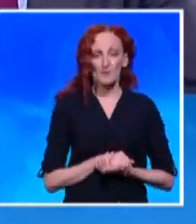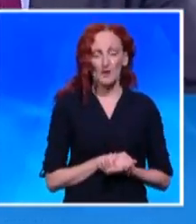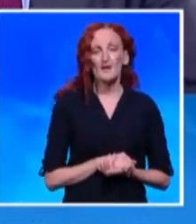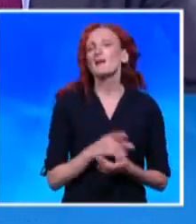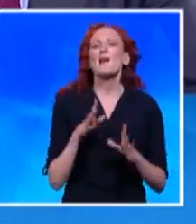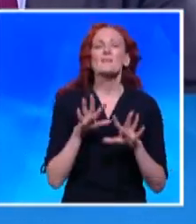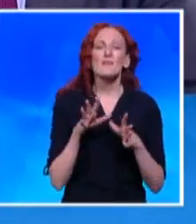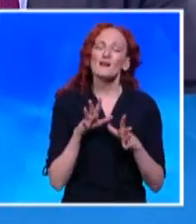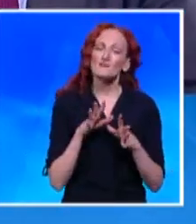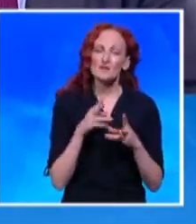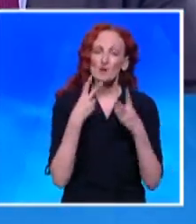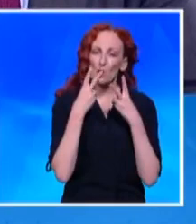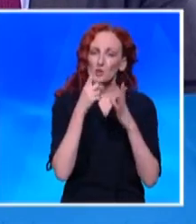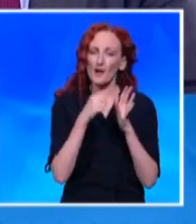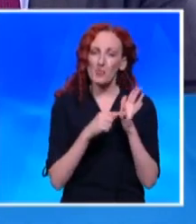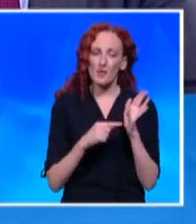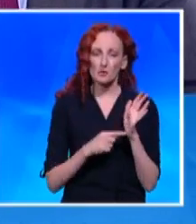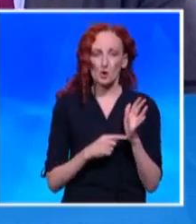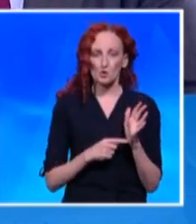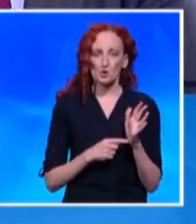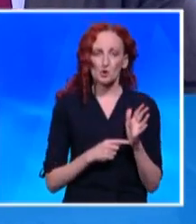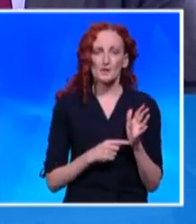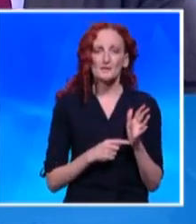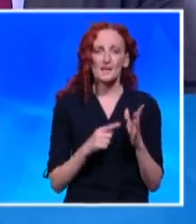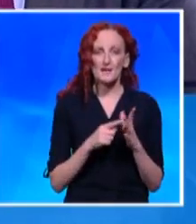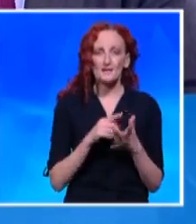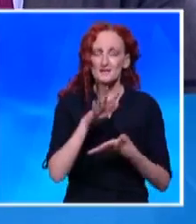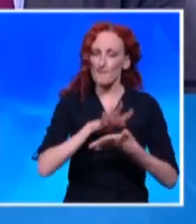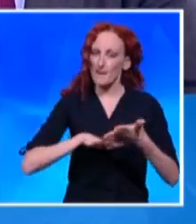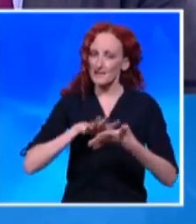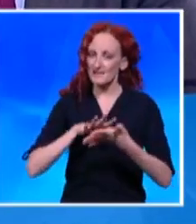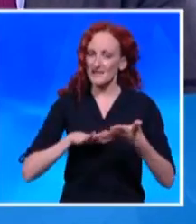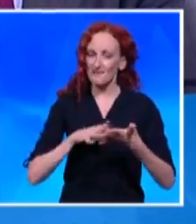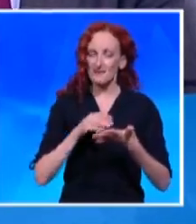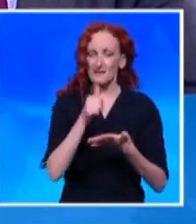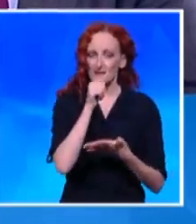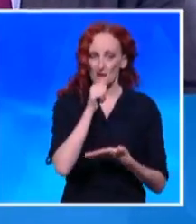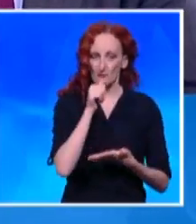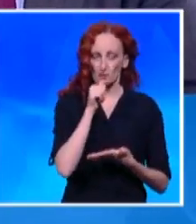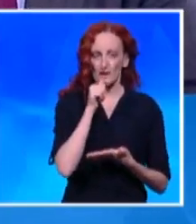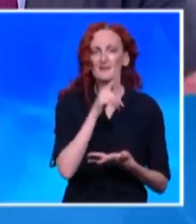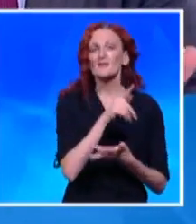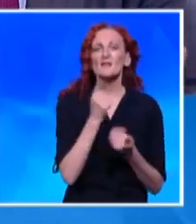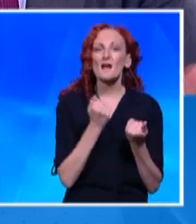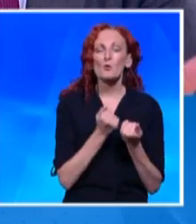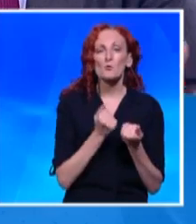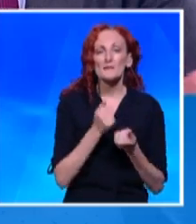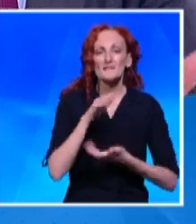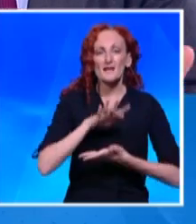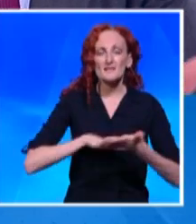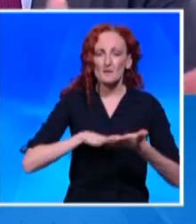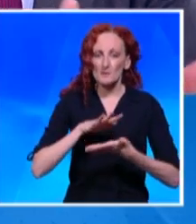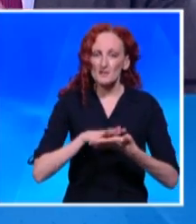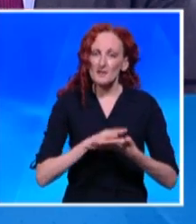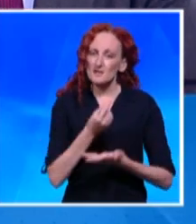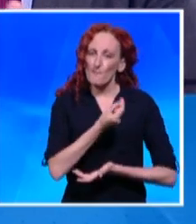Най-вече от гледна точка на значителните замърсявания. На някои места тези замърсявания са